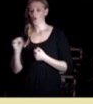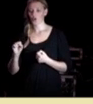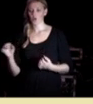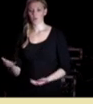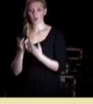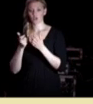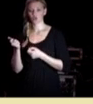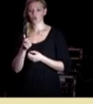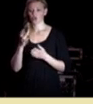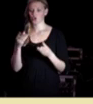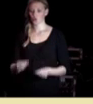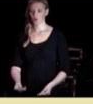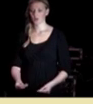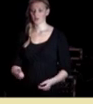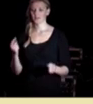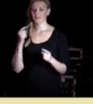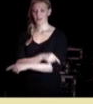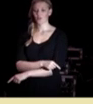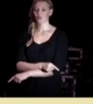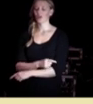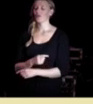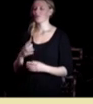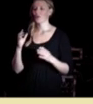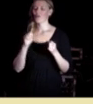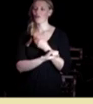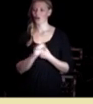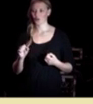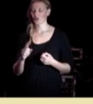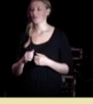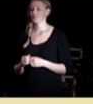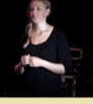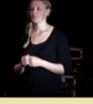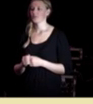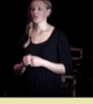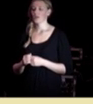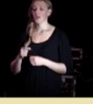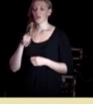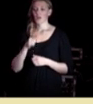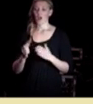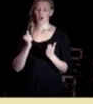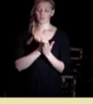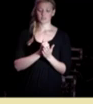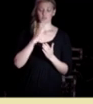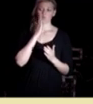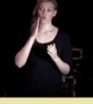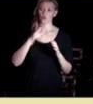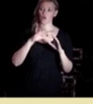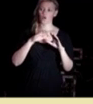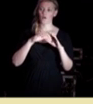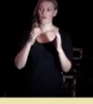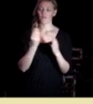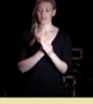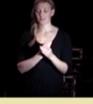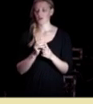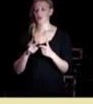En har utdannet ansatte både i DPS-et, døgnposter, poliklinikk og ansatte i bofellesskap i samme